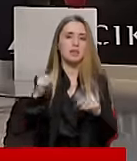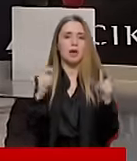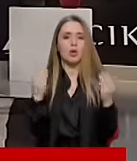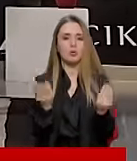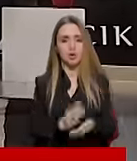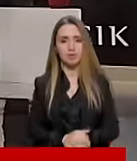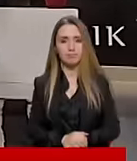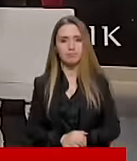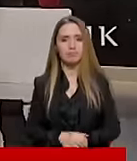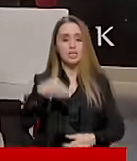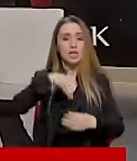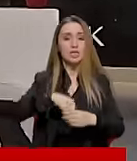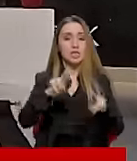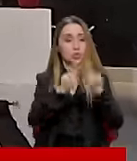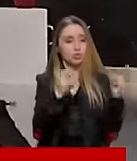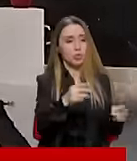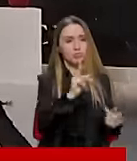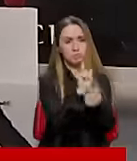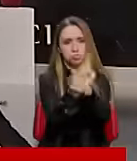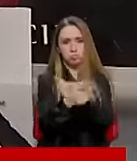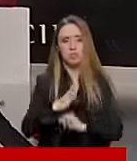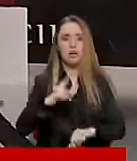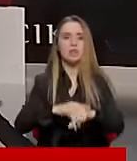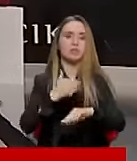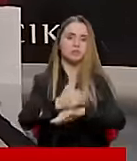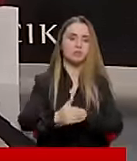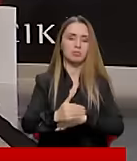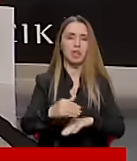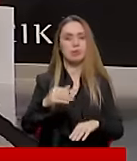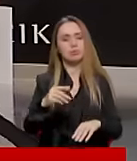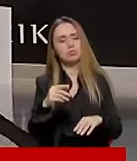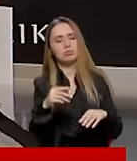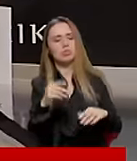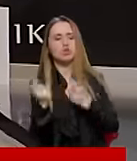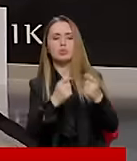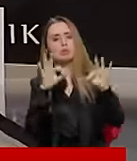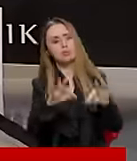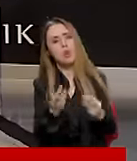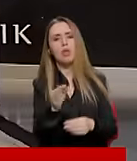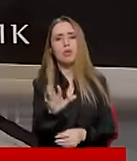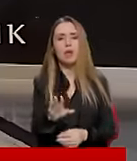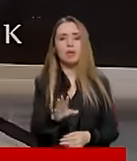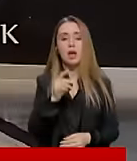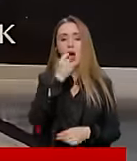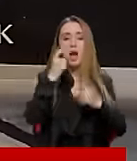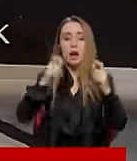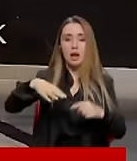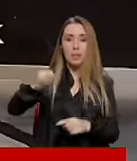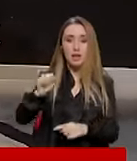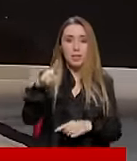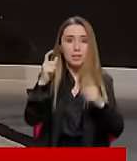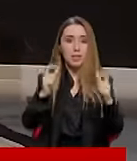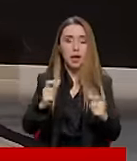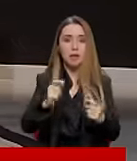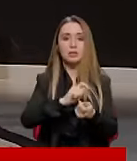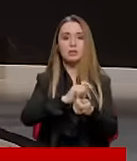olacak içinde dükkanlar falan var onları zaman içerisinde değerlendirmeyi düşünüyoruz talebe göre çünkü Ankara'nın merkezine bir yer